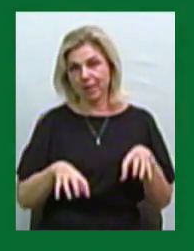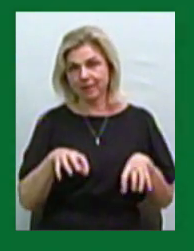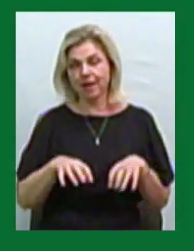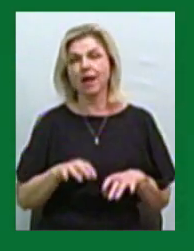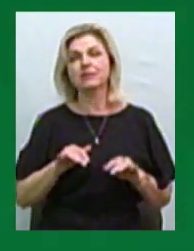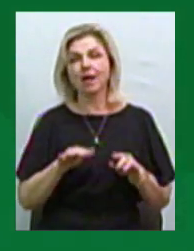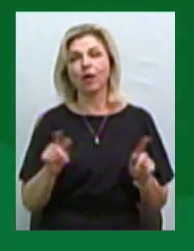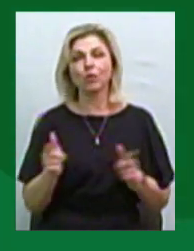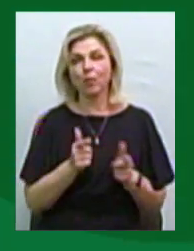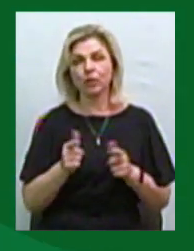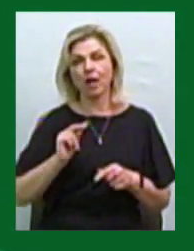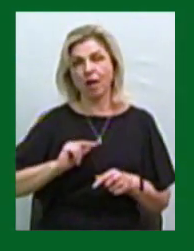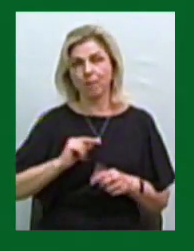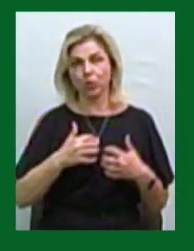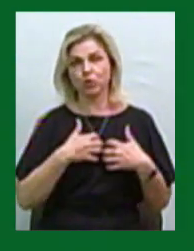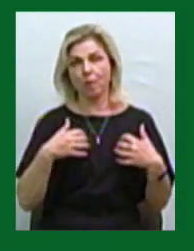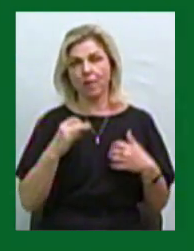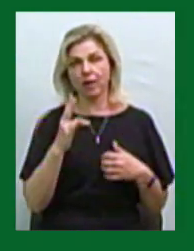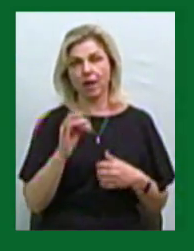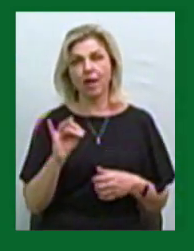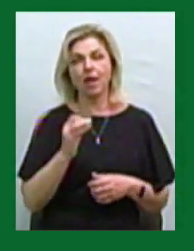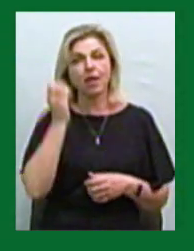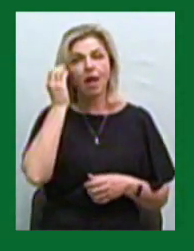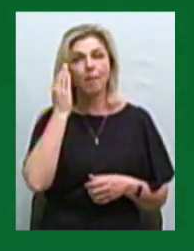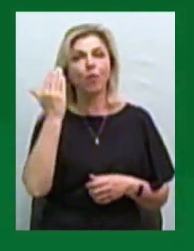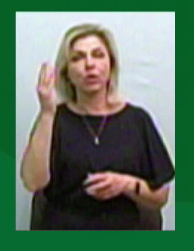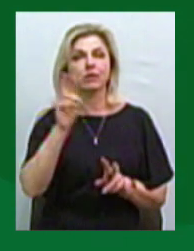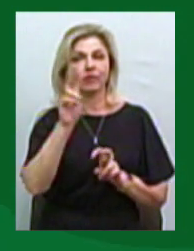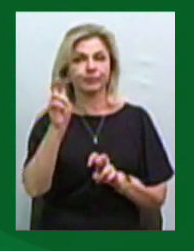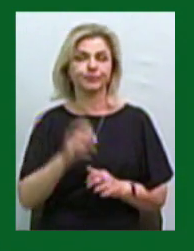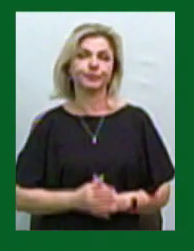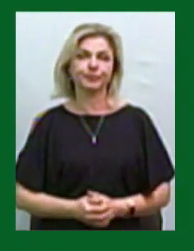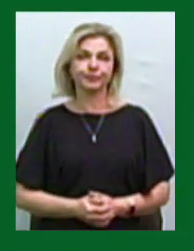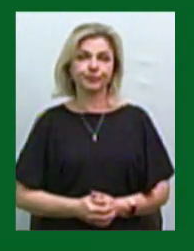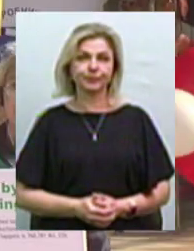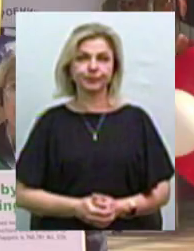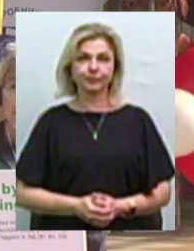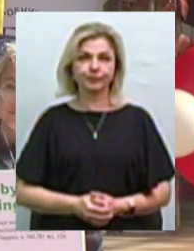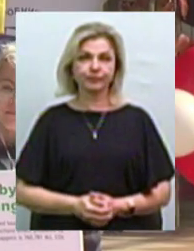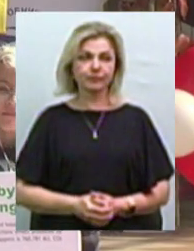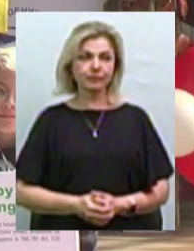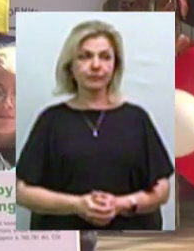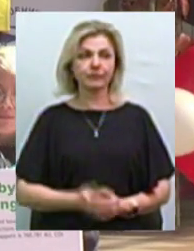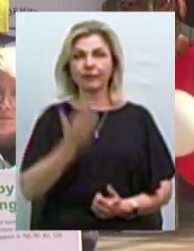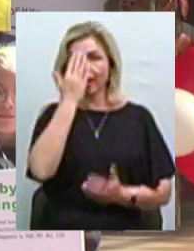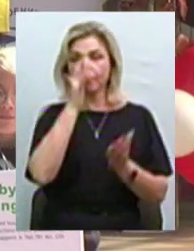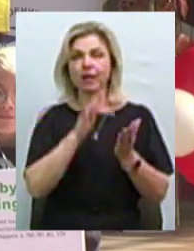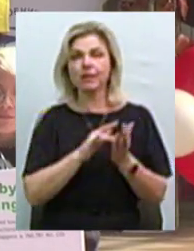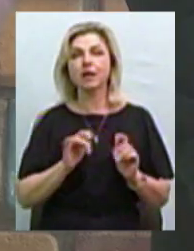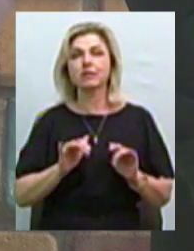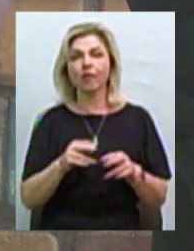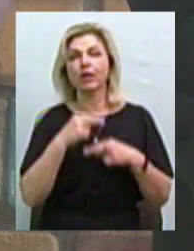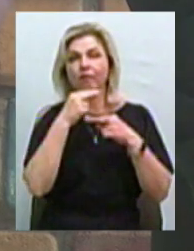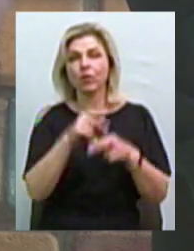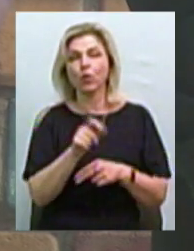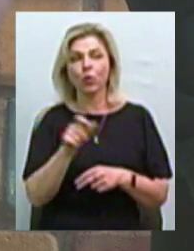підготували співробітники зоопарку та Японська асоціація пінополістиролу. Мета заходу – привернути увагу людей